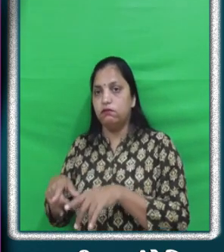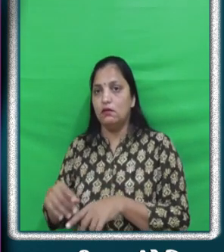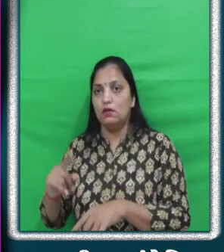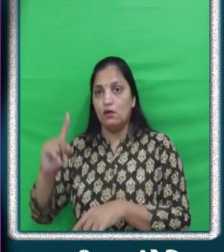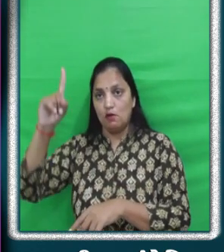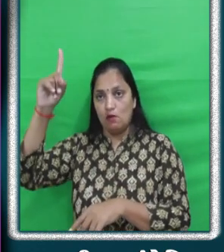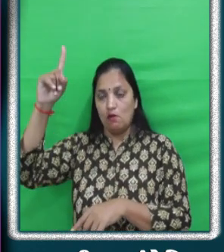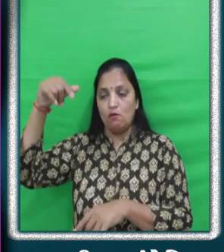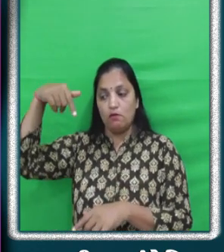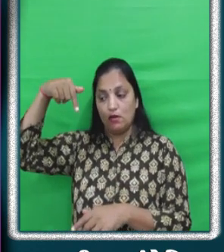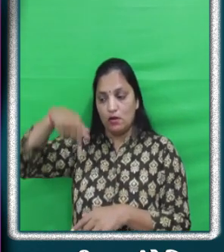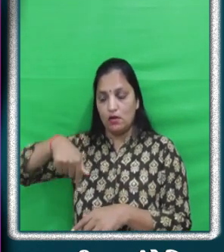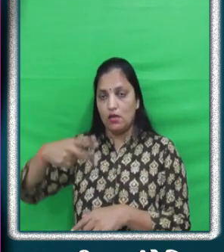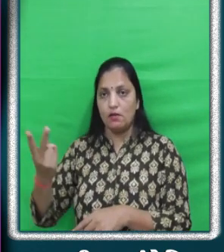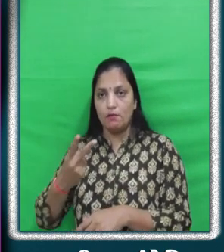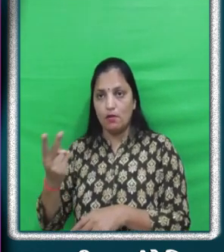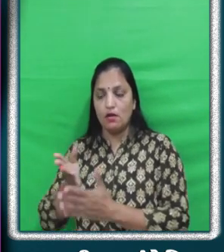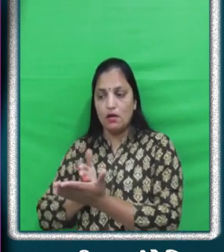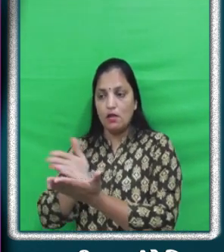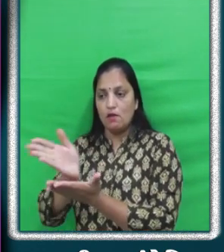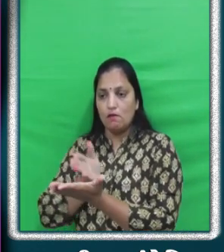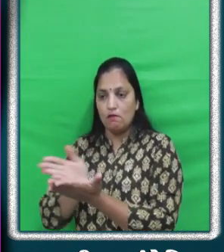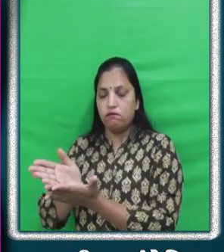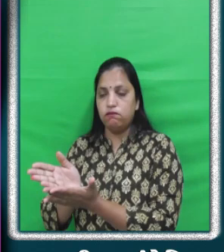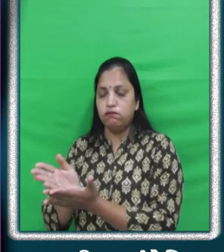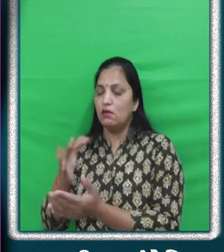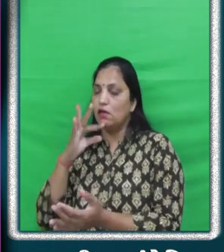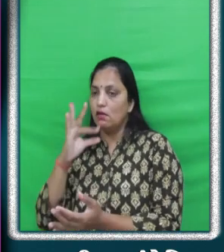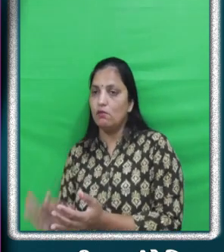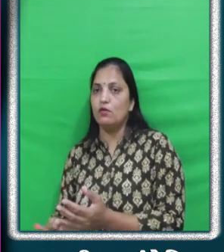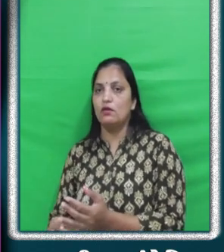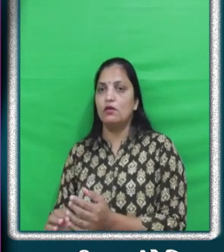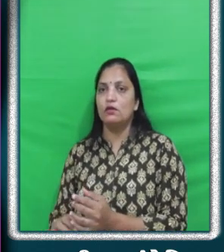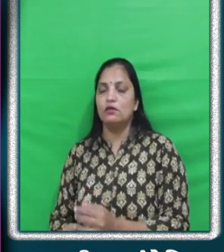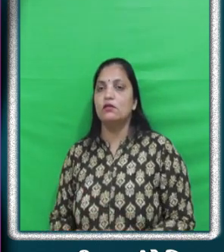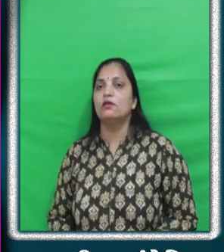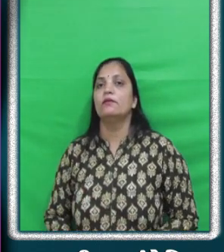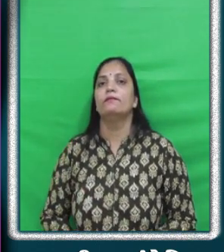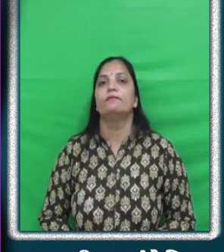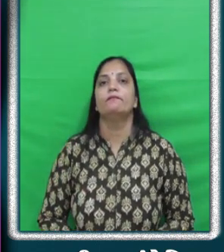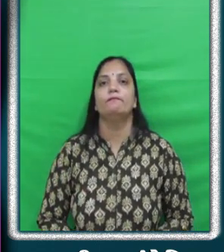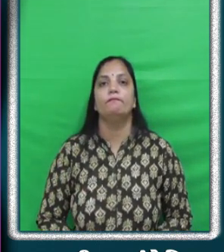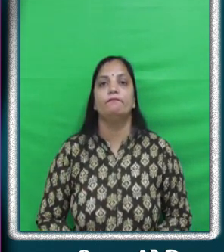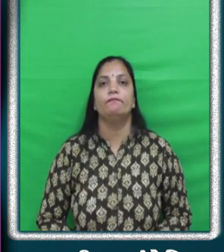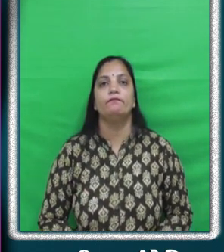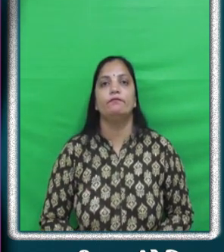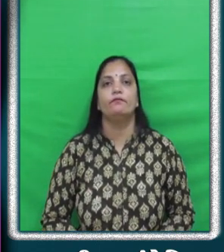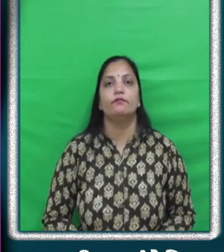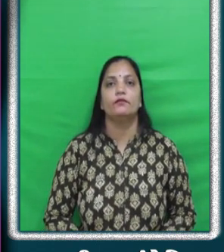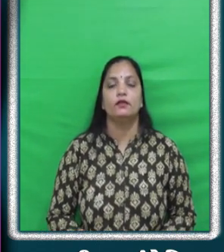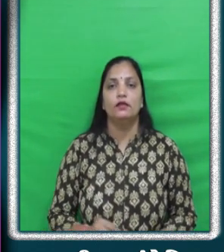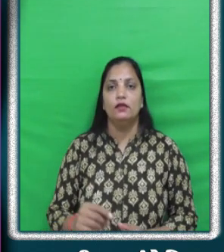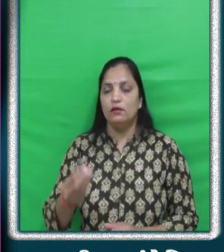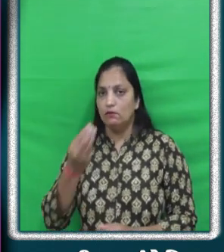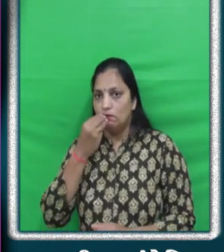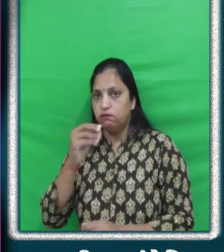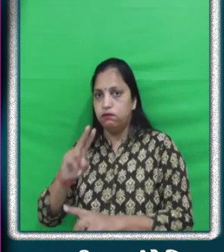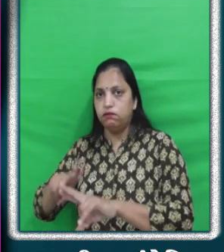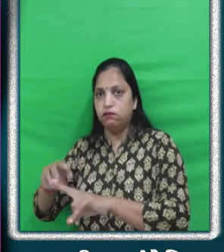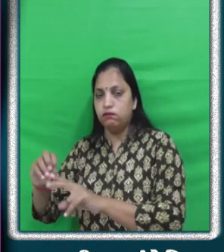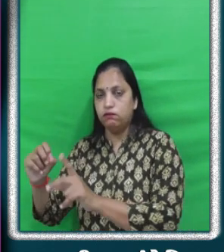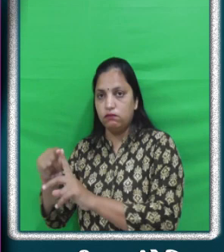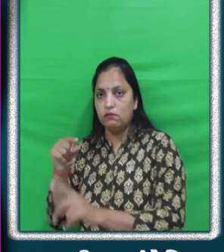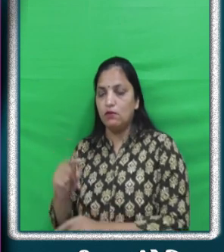પહોંચાડવા માટે ઉપર તેમજ નીચે બંને દિશામાં વહન કરવું જરૂરી છે. પછી અન્નવાહકની અંદર ખોરાકનું